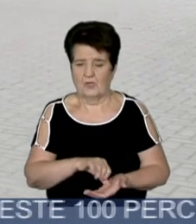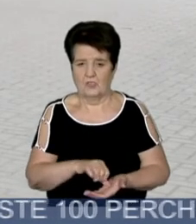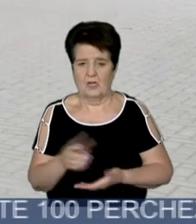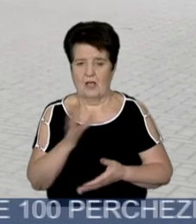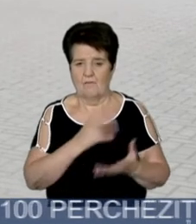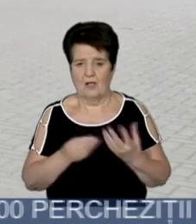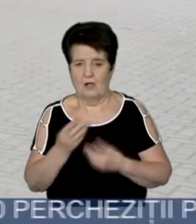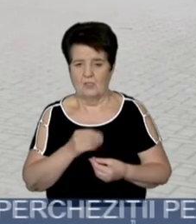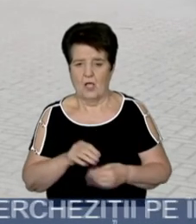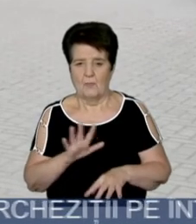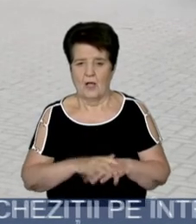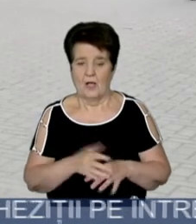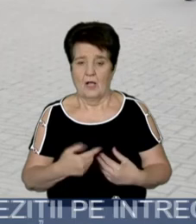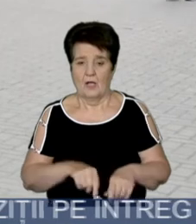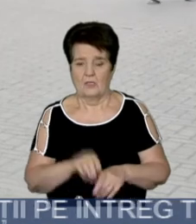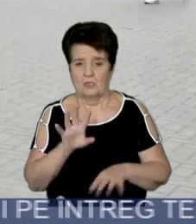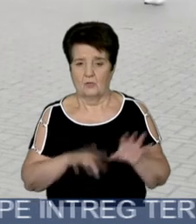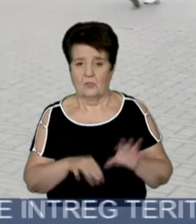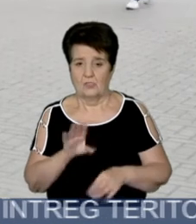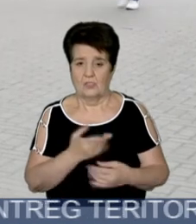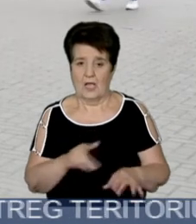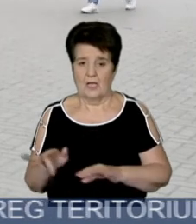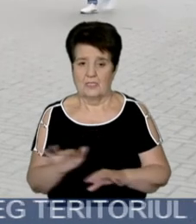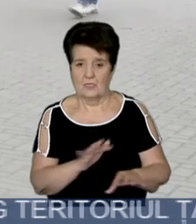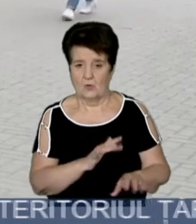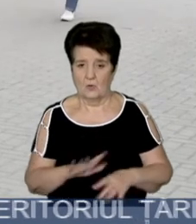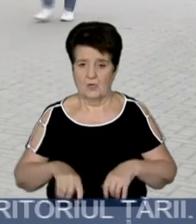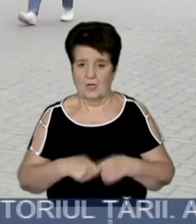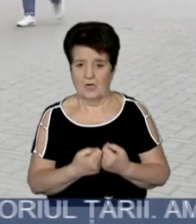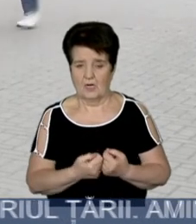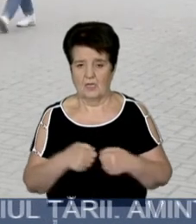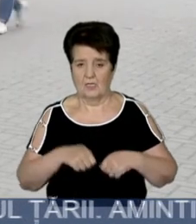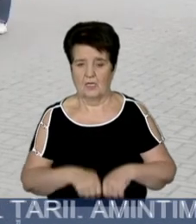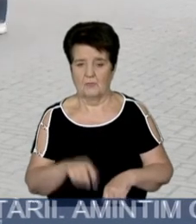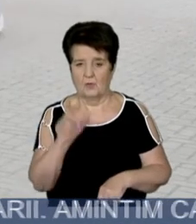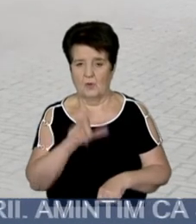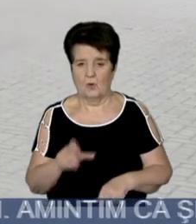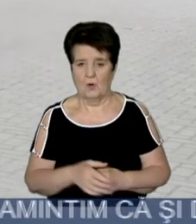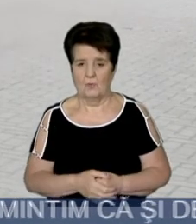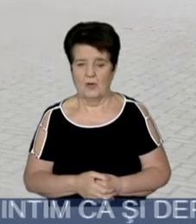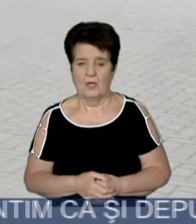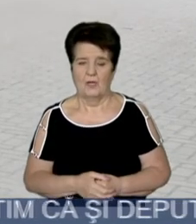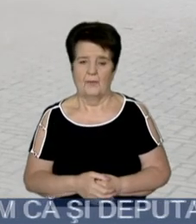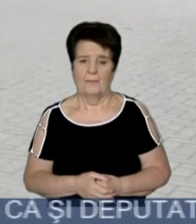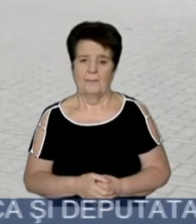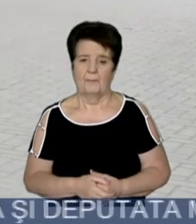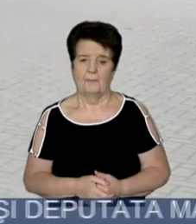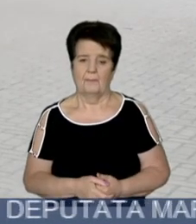bancară. Mai mult, aceasta consideră că acțiunile încalcă vehement drepturile omului. Acestea au fost informațiile.